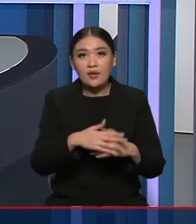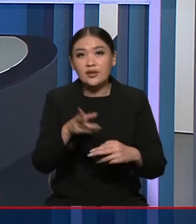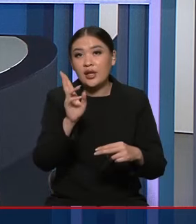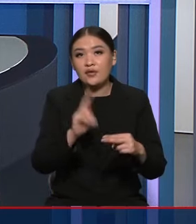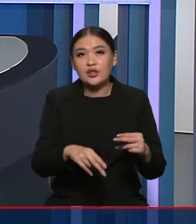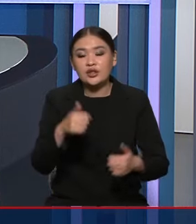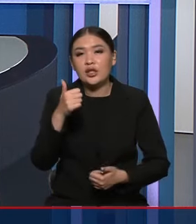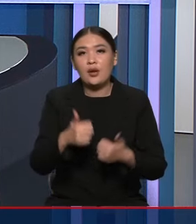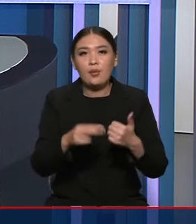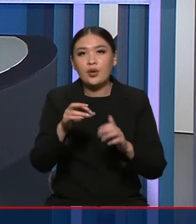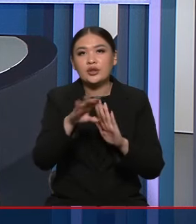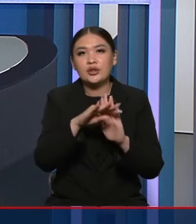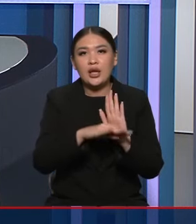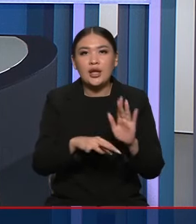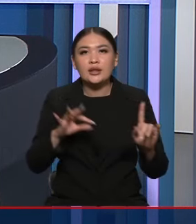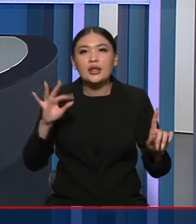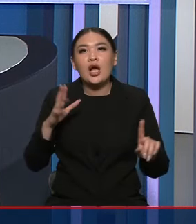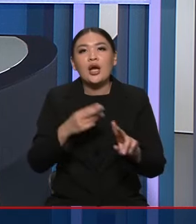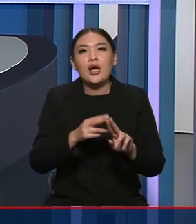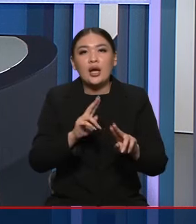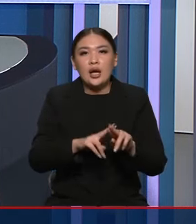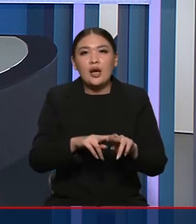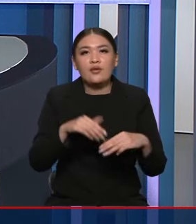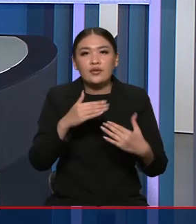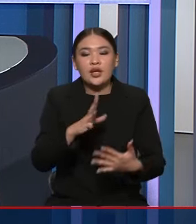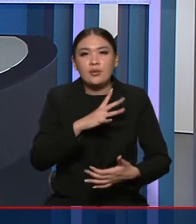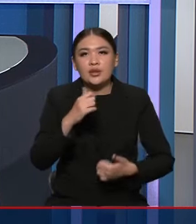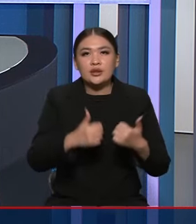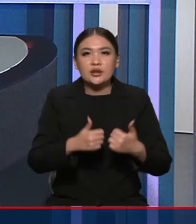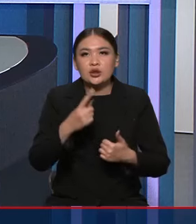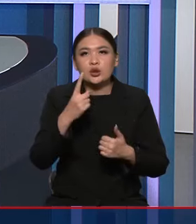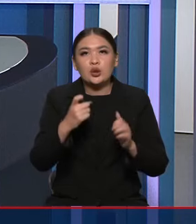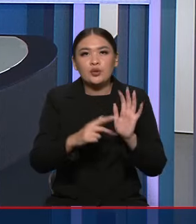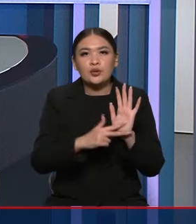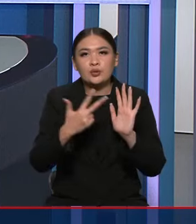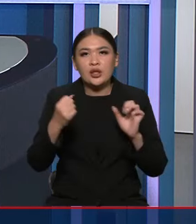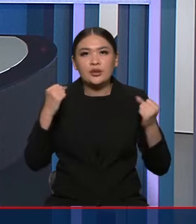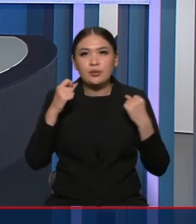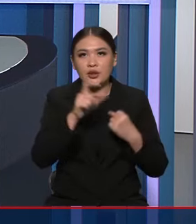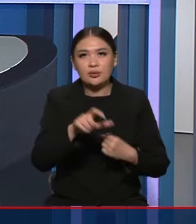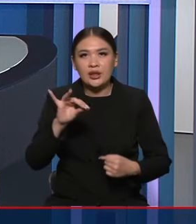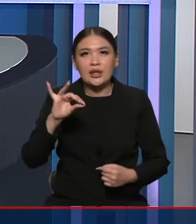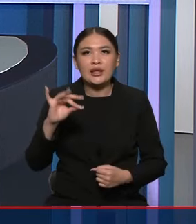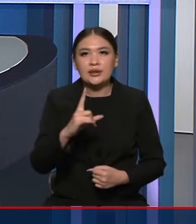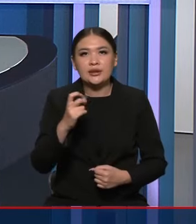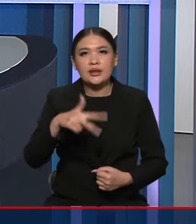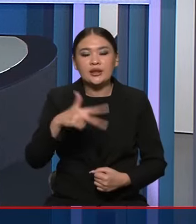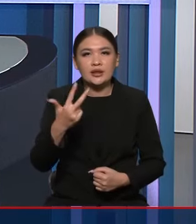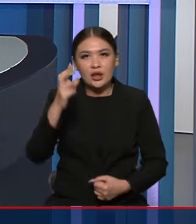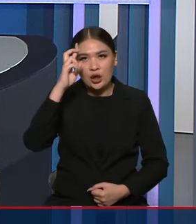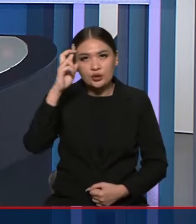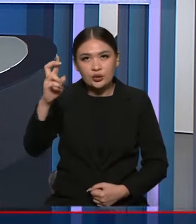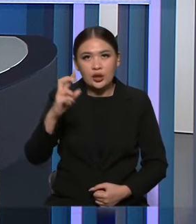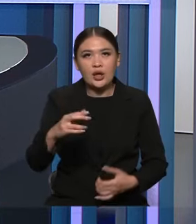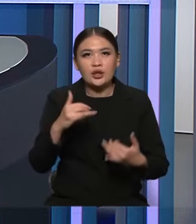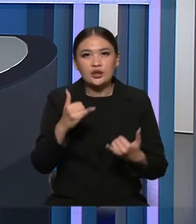завершились соревнования по традиционной стрельбе из лука. В них померились силами 183 спортсмена из 33 стран. Мой